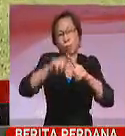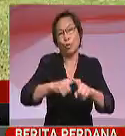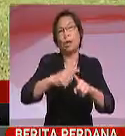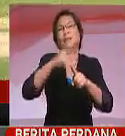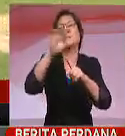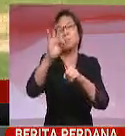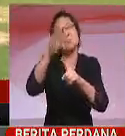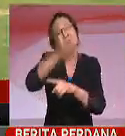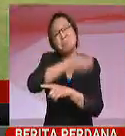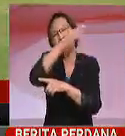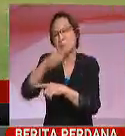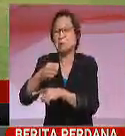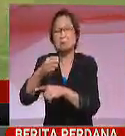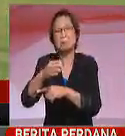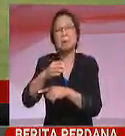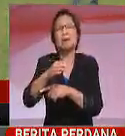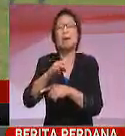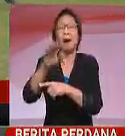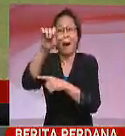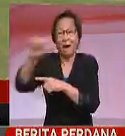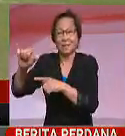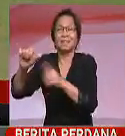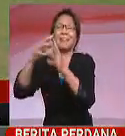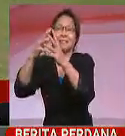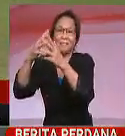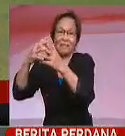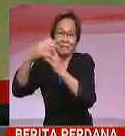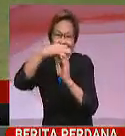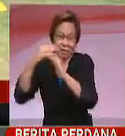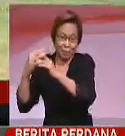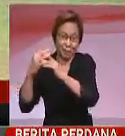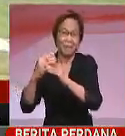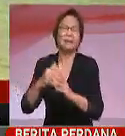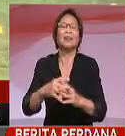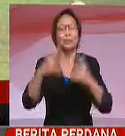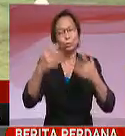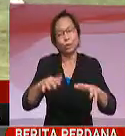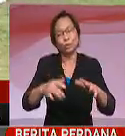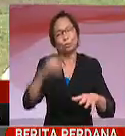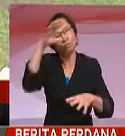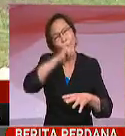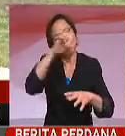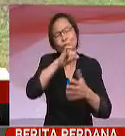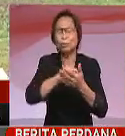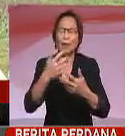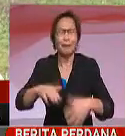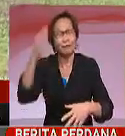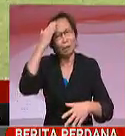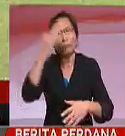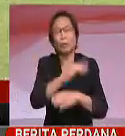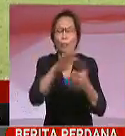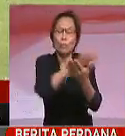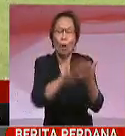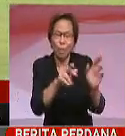turut dibatalkan pihak Asia Rugby. Namun, ketua jurulatih Nik Safwan Ismadi Nikman sudah menjangkakan perkara itu dan telah